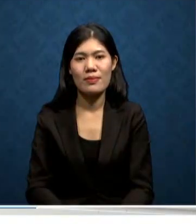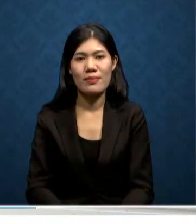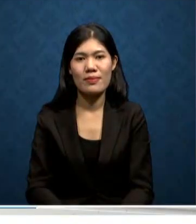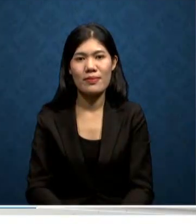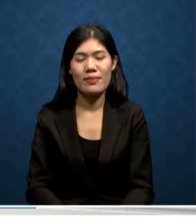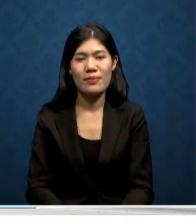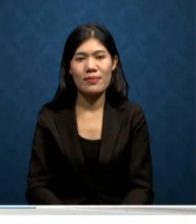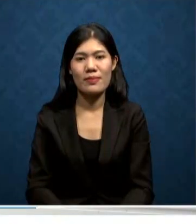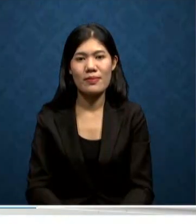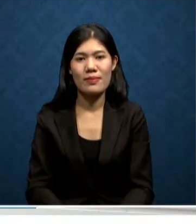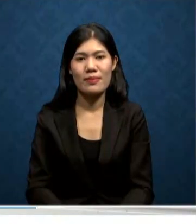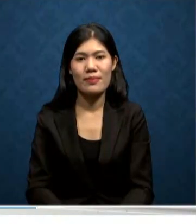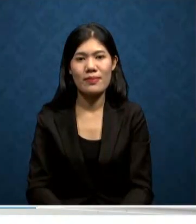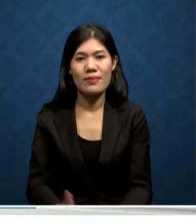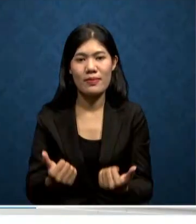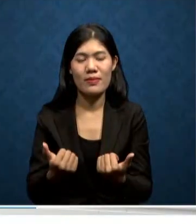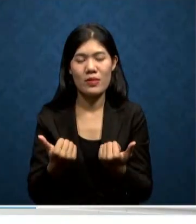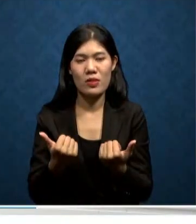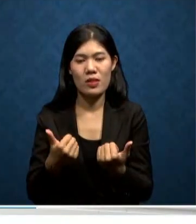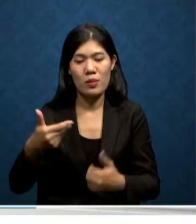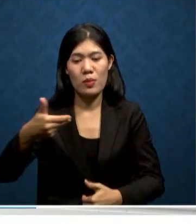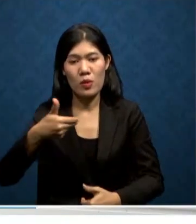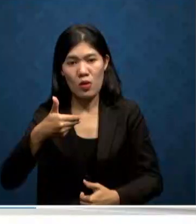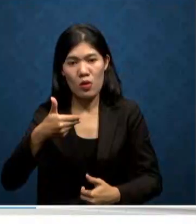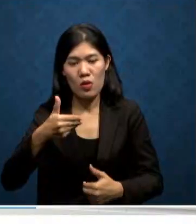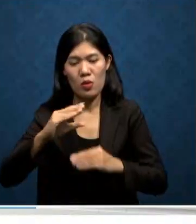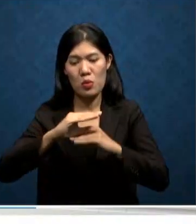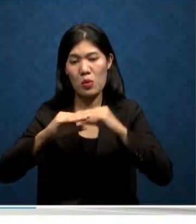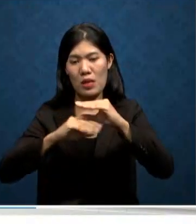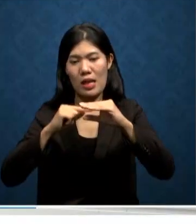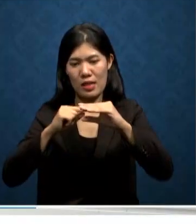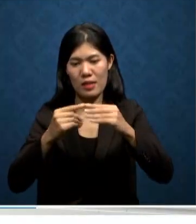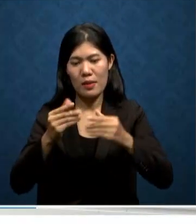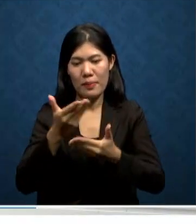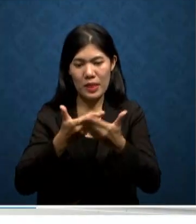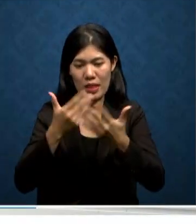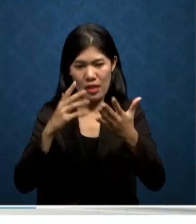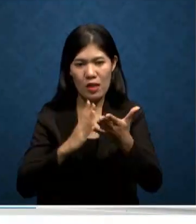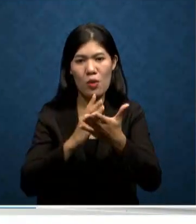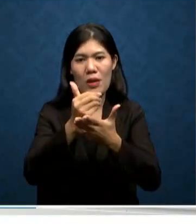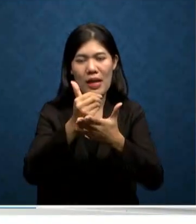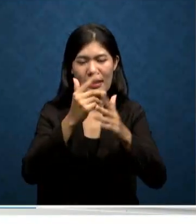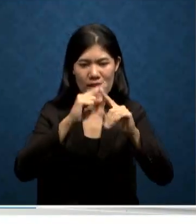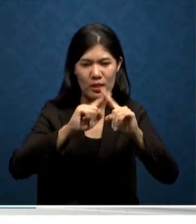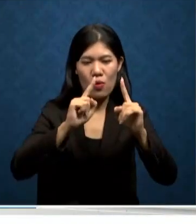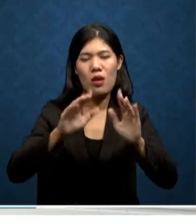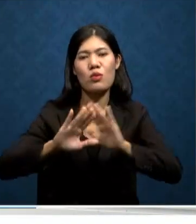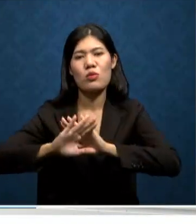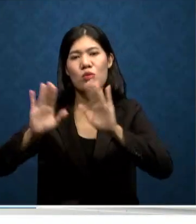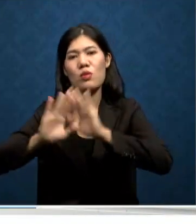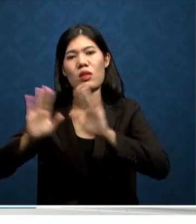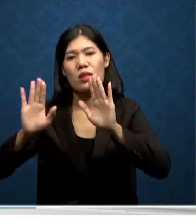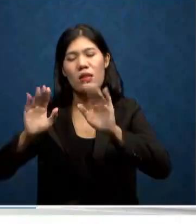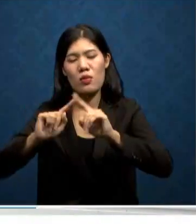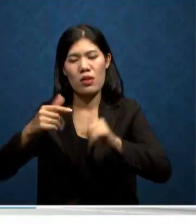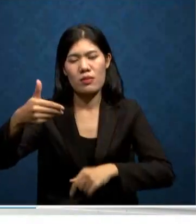ขอได้รับอนุมัติคงการไปแล้วมีการยกเลิกคำขอหรือคนที่ขอมาแล้วนะครับ